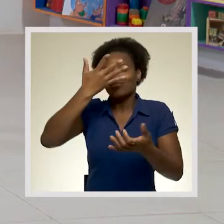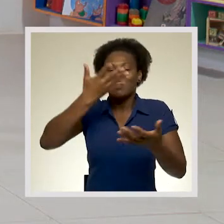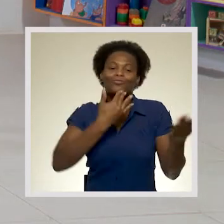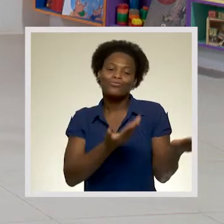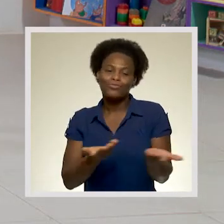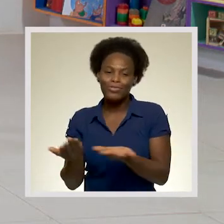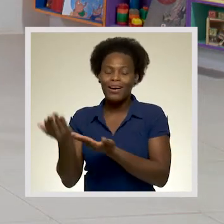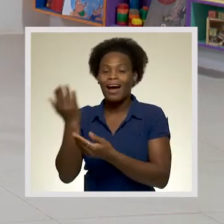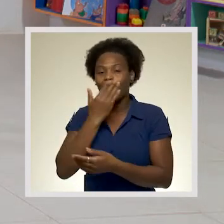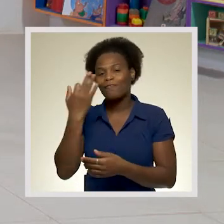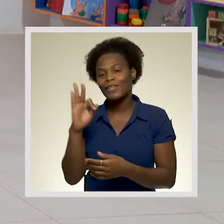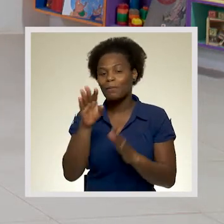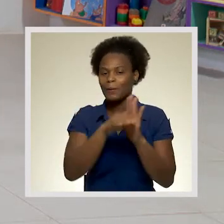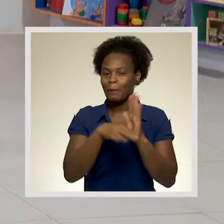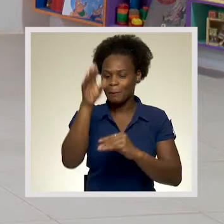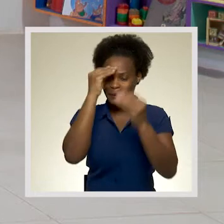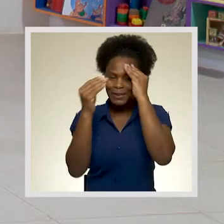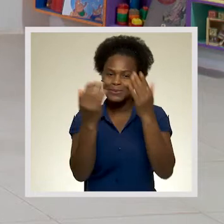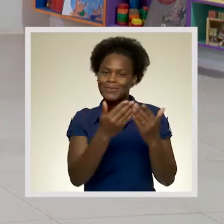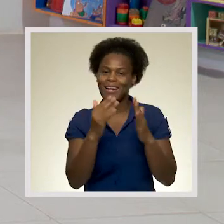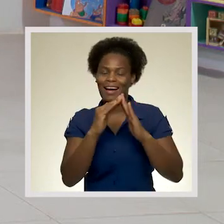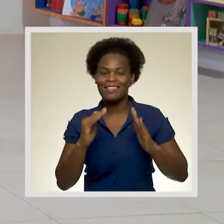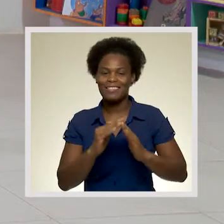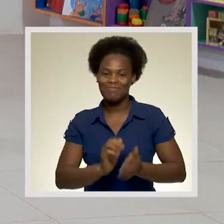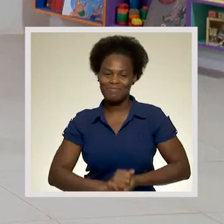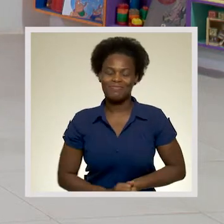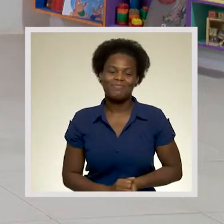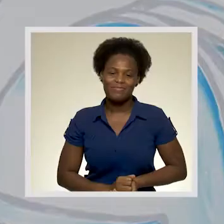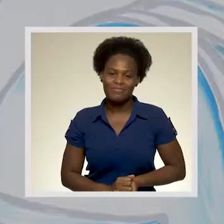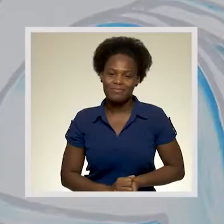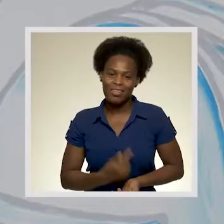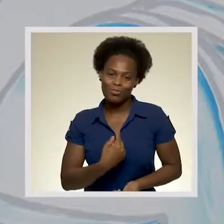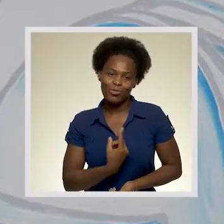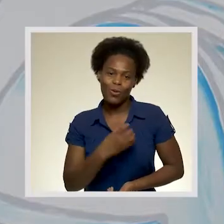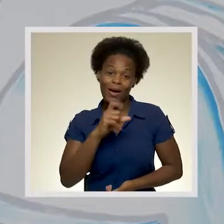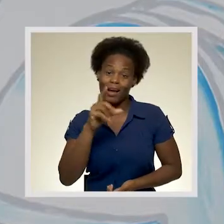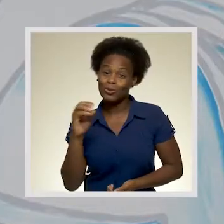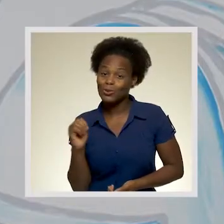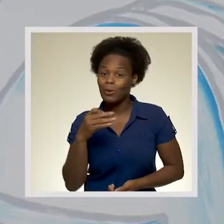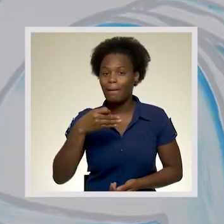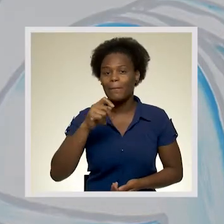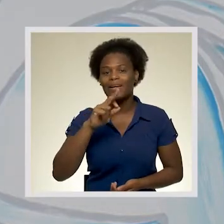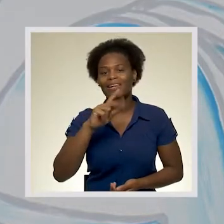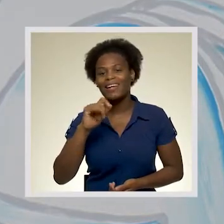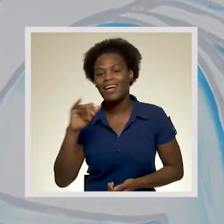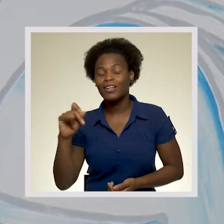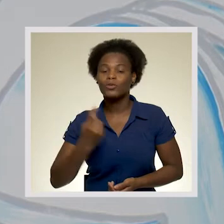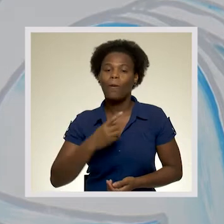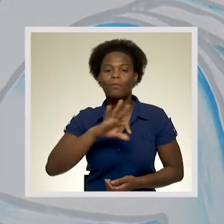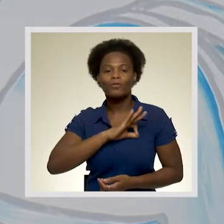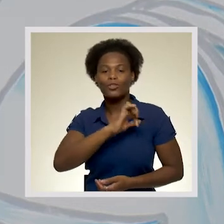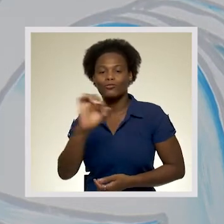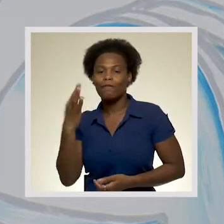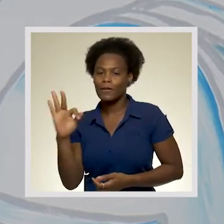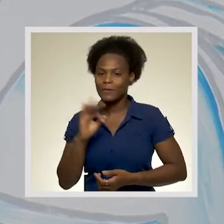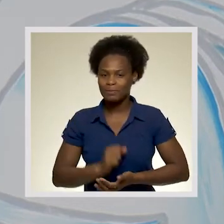de français du programme Aprender Estudar em Casa. Je suis Carlos Pereira, je suis votre professeur